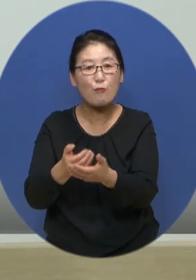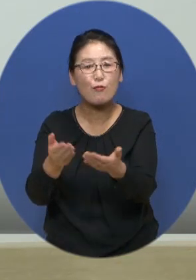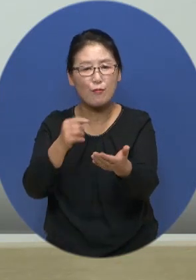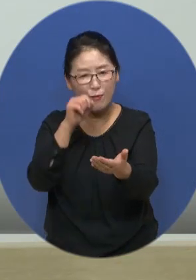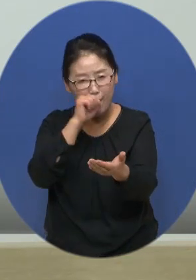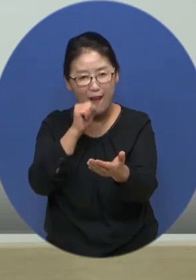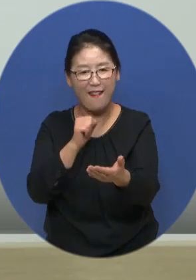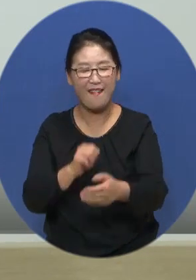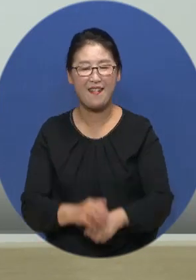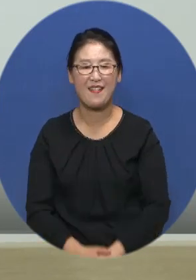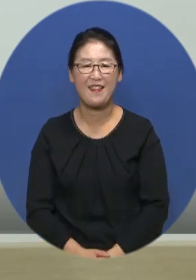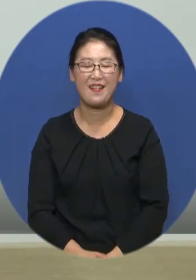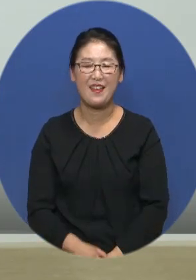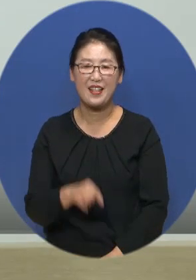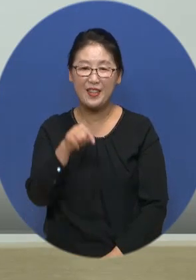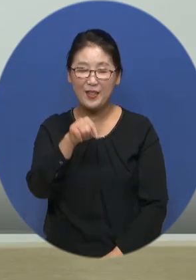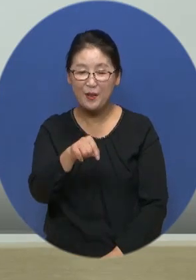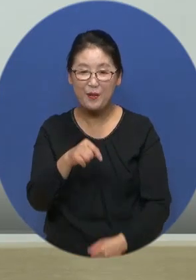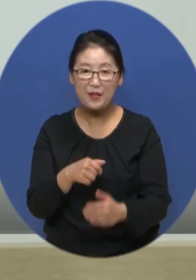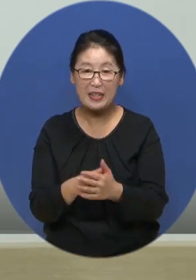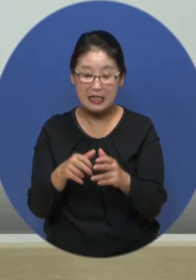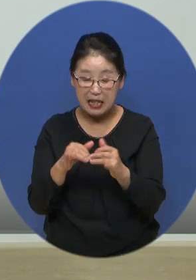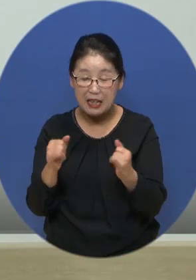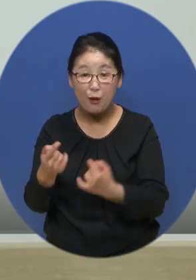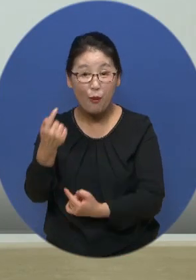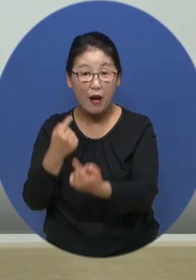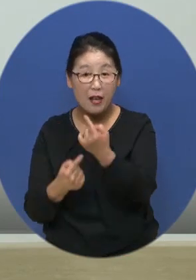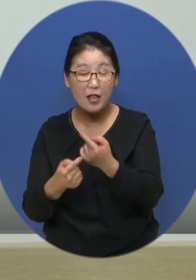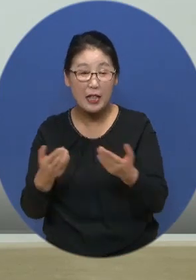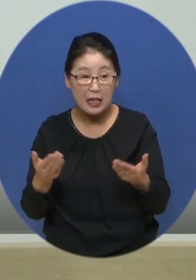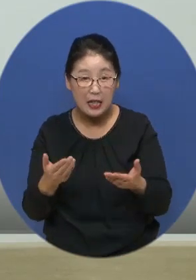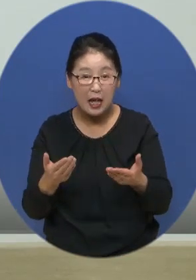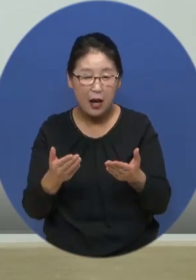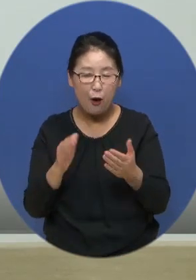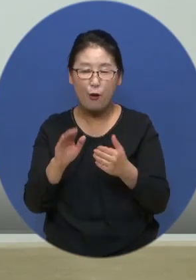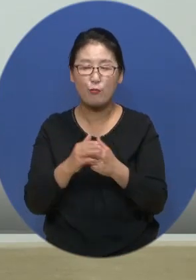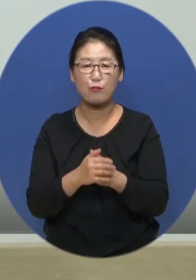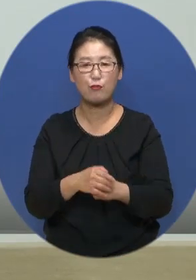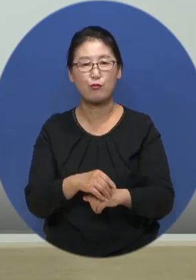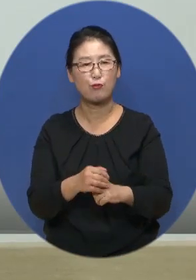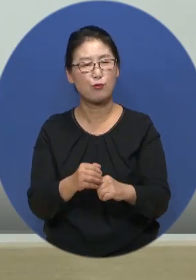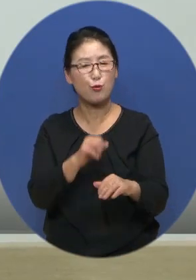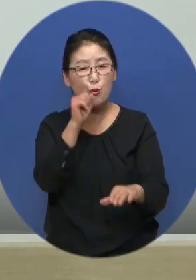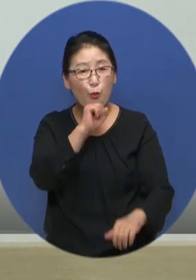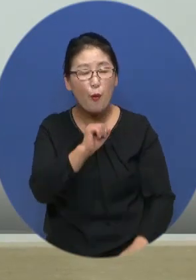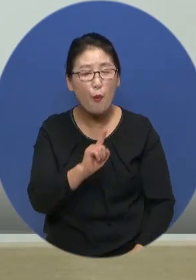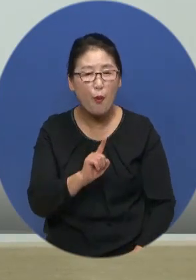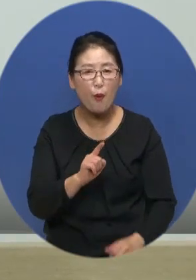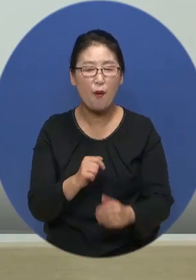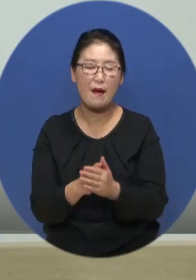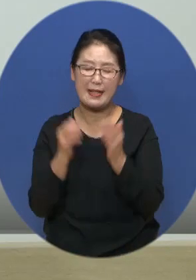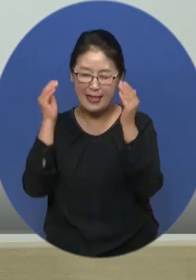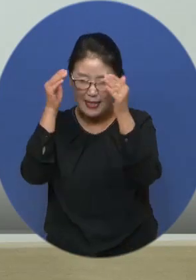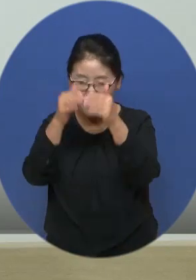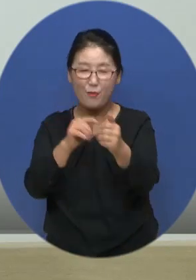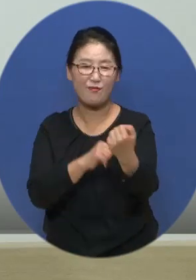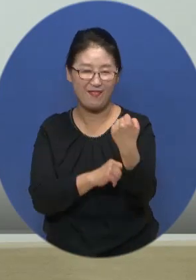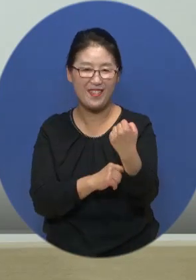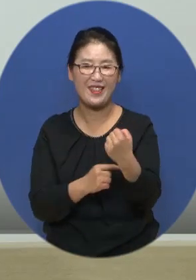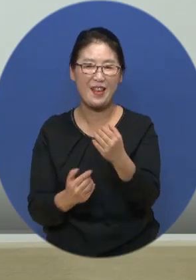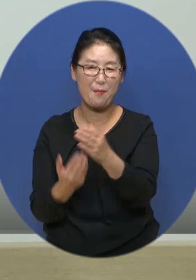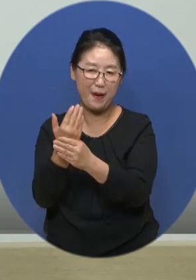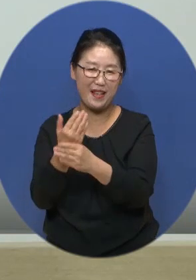오면서 제일 발전한 게 뭐냐면 집중력입니다. 집중력이고 일을 하겠다는 의지가 커진 게 굉장히 큰 장점이라고